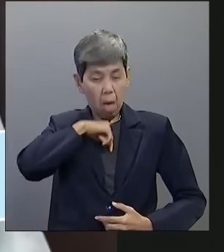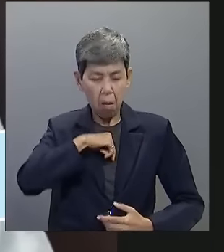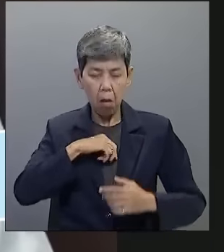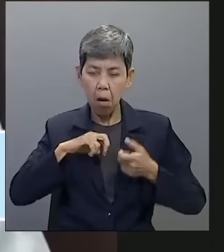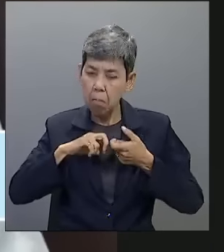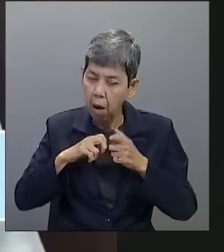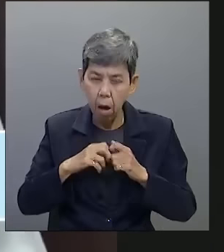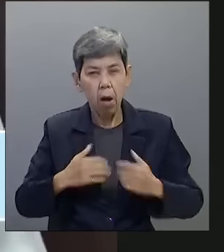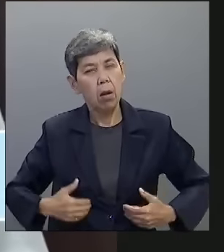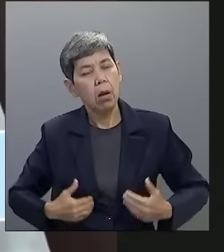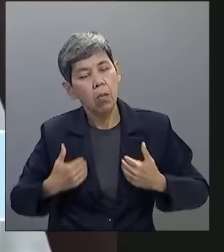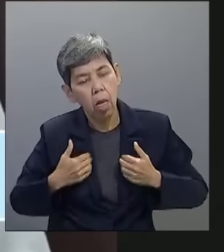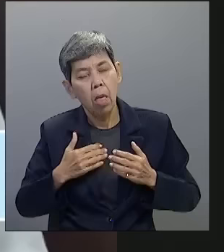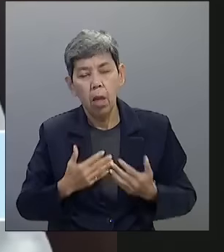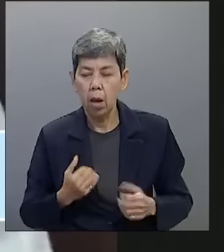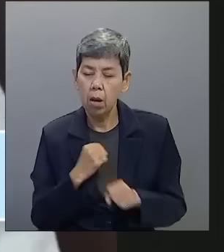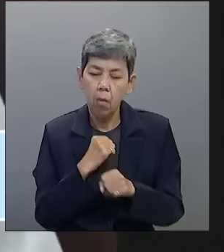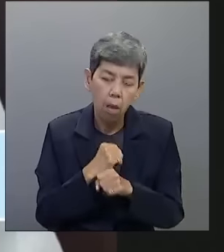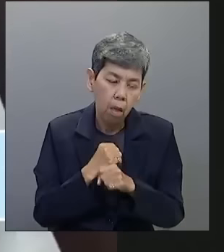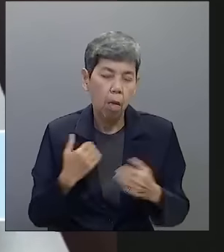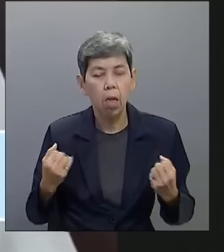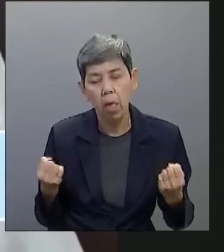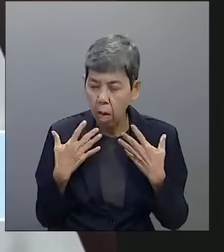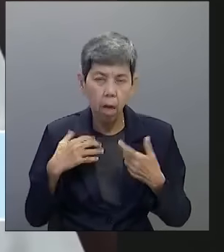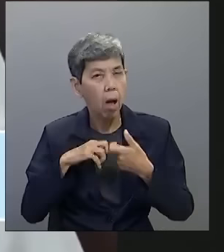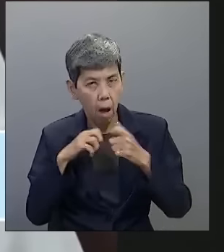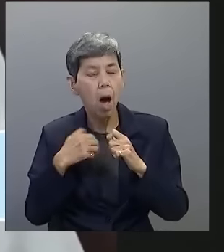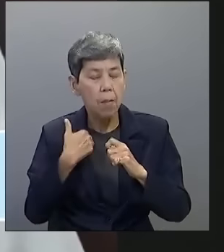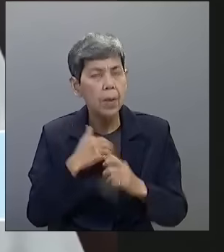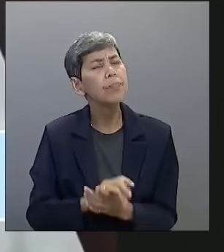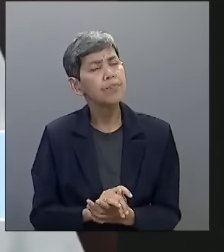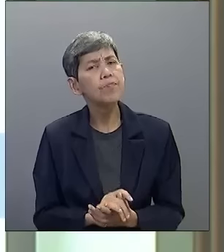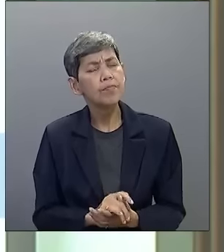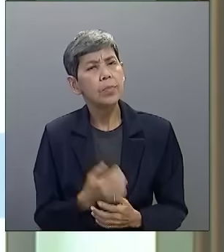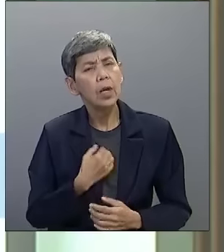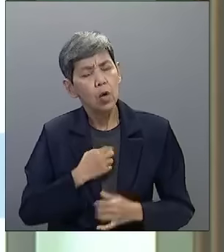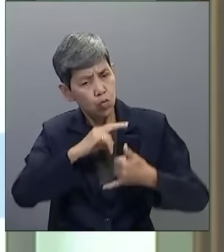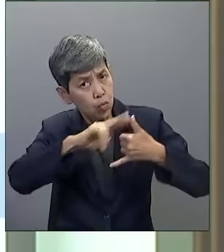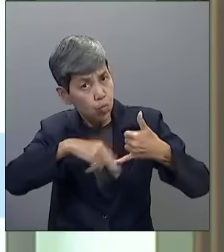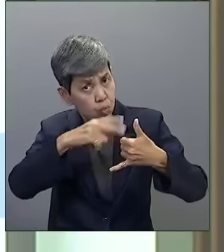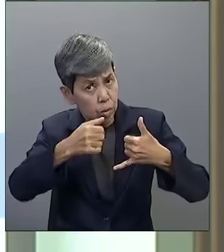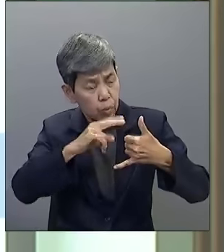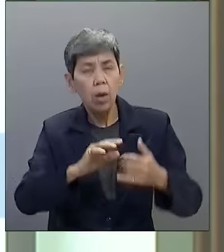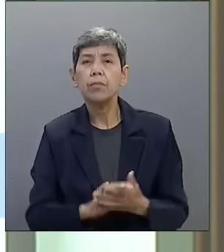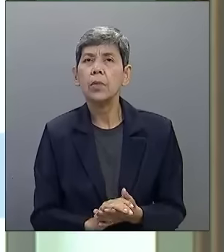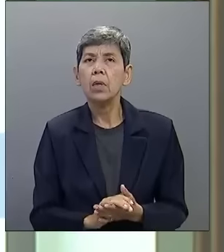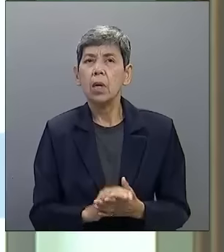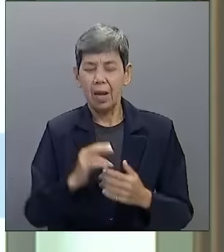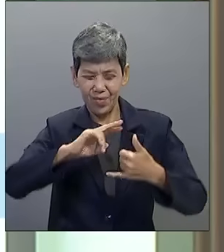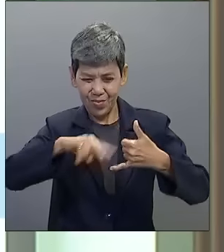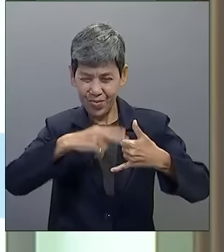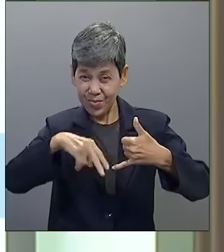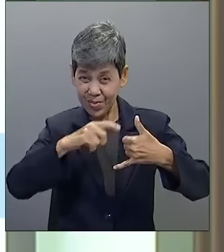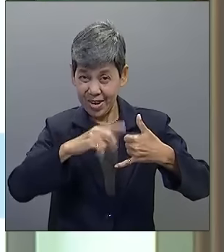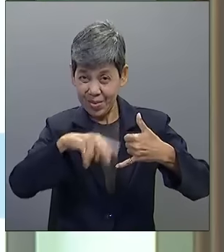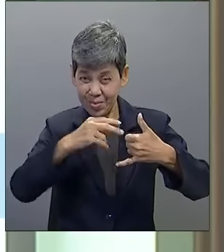รคต่อการดำเนินกิจวัตรประจำวันมากกว่า BA.1 ค่ะทีนี้มาพูดถึงเรื่องของการตรวจดีไหม ใช่ค่ะการตรวจ เพราะว่าตรวจเนี่ยเมื่อสักครู่นี้อ